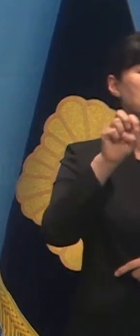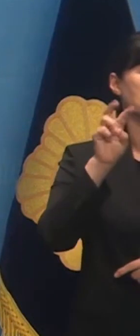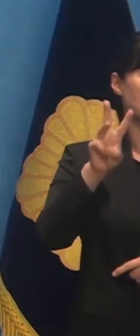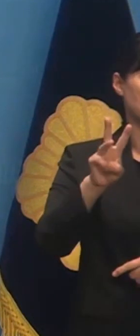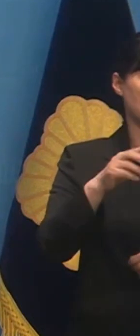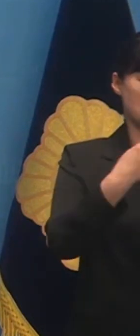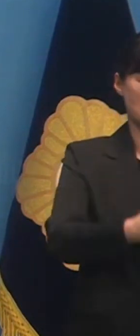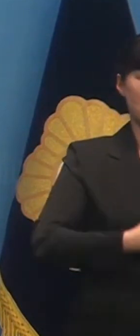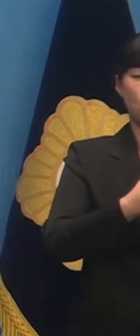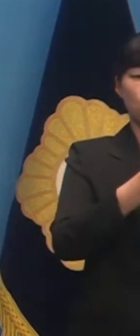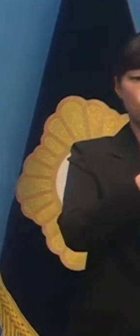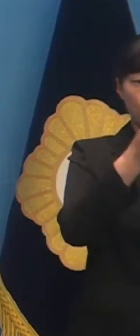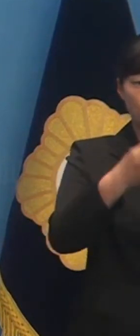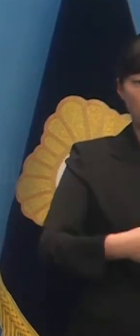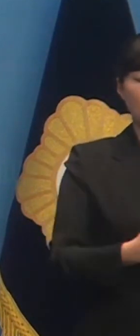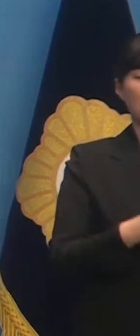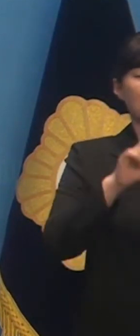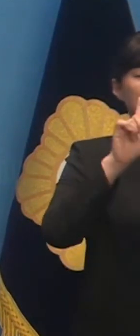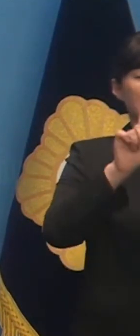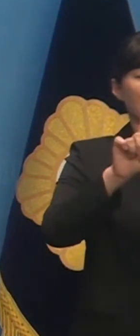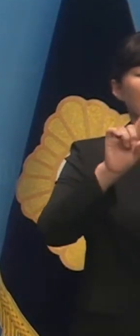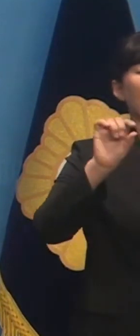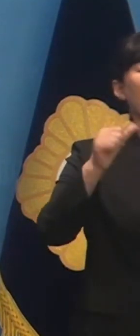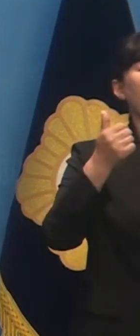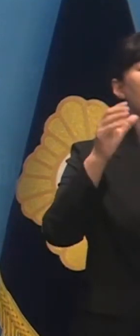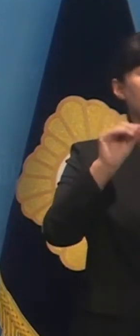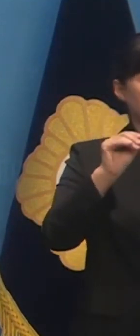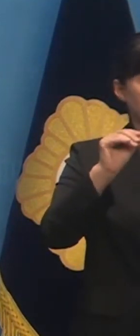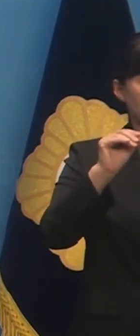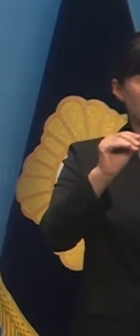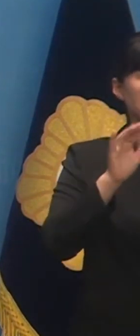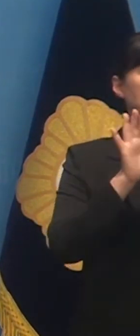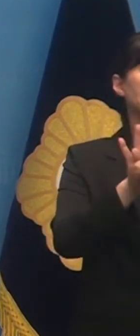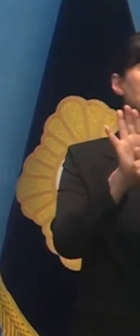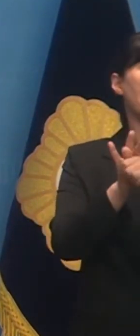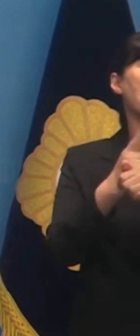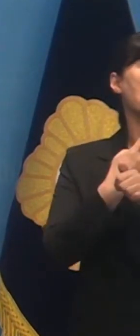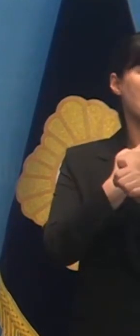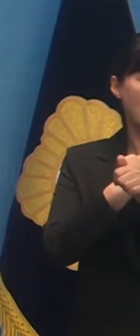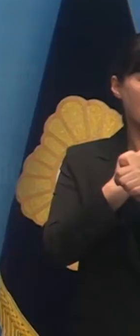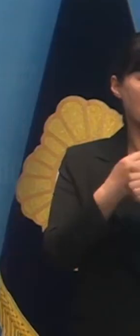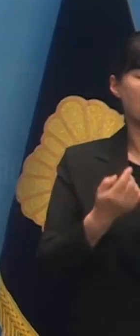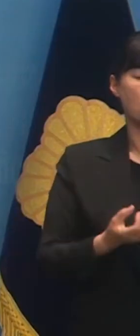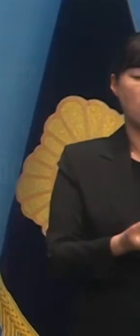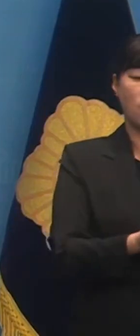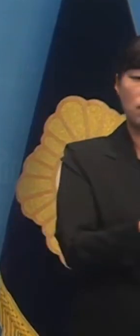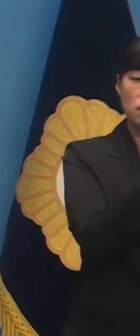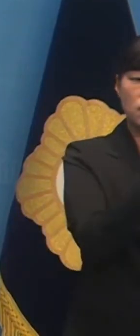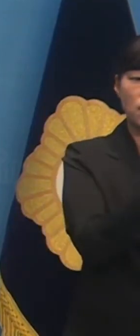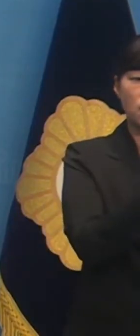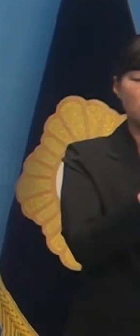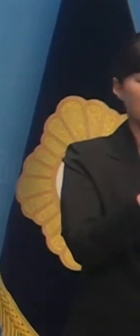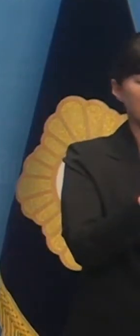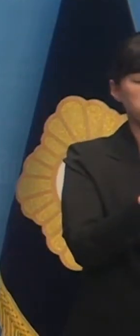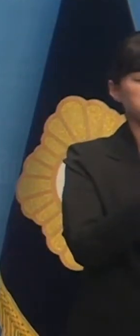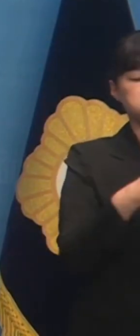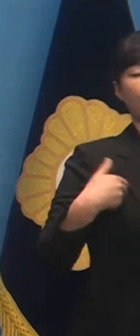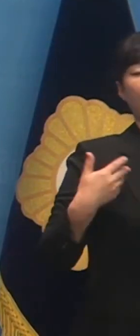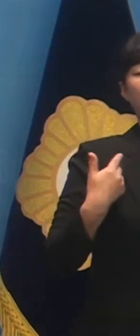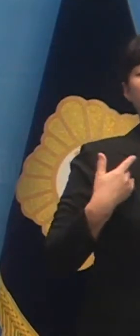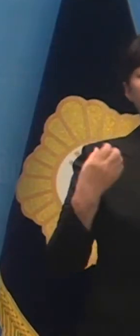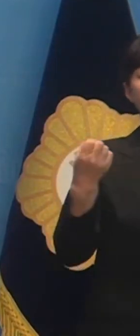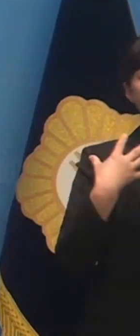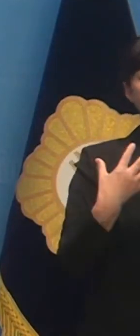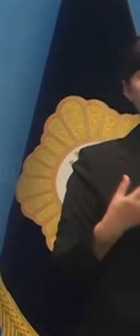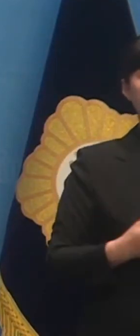2023년 한 해에만 1,500만 원 이상을 지원했는데 행사에 대해 모르쇠로 일관하고 있습니다.